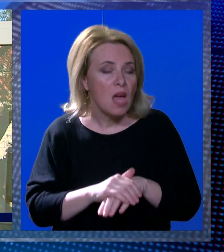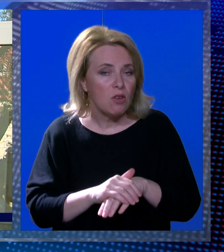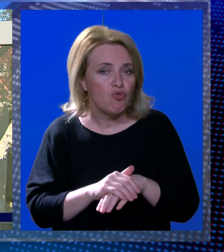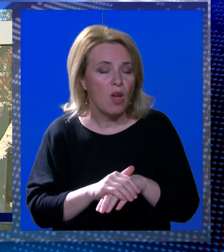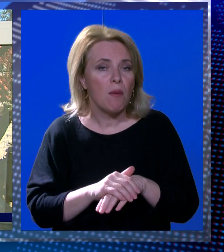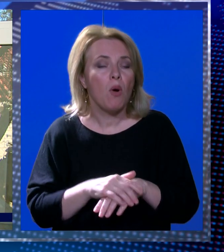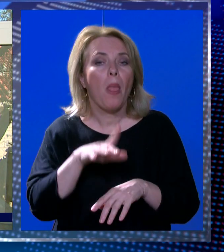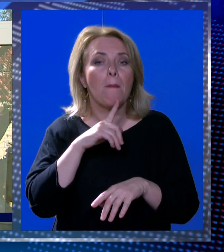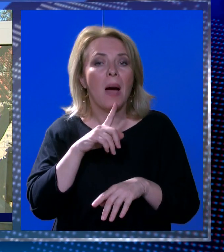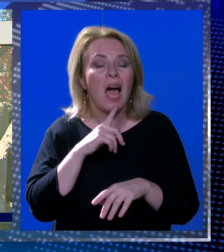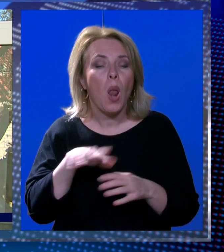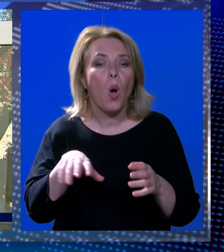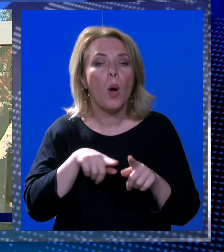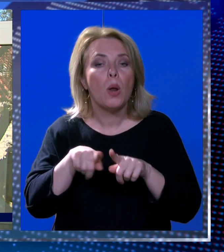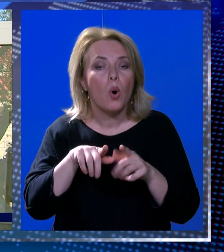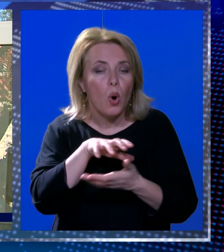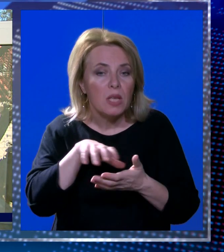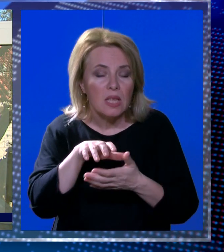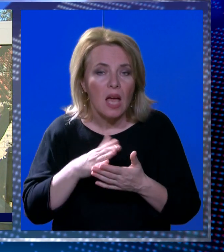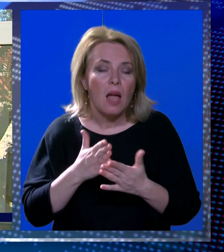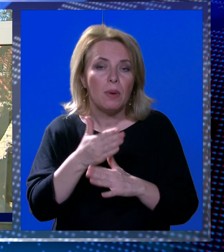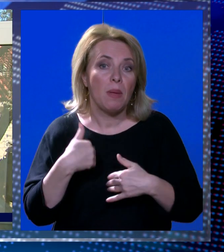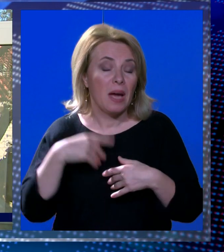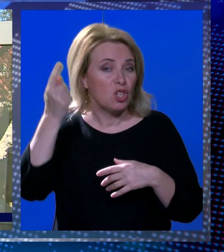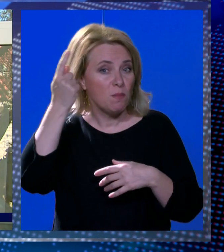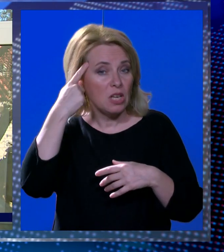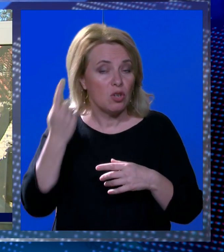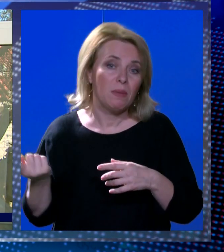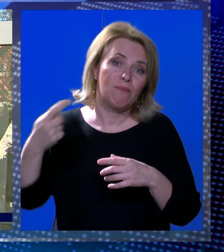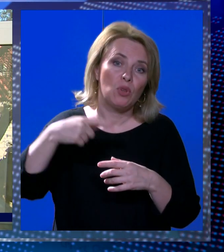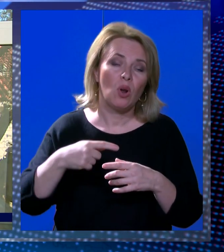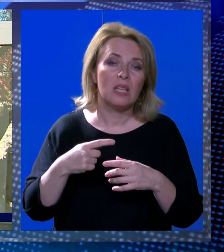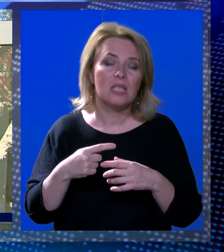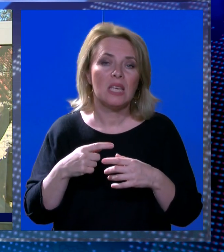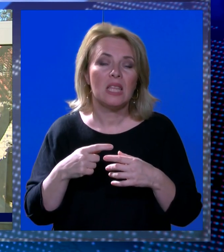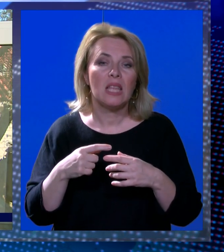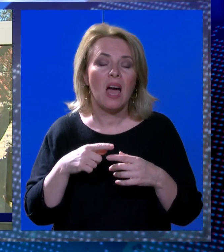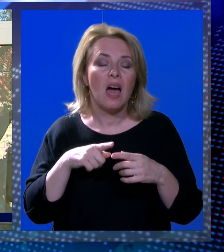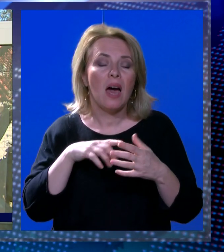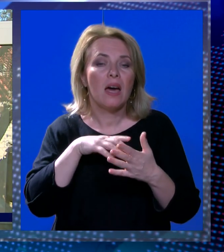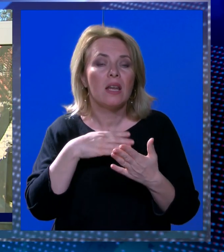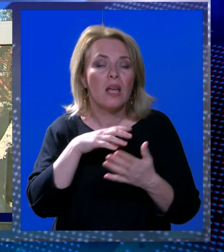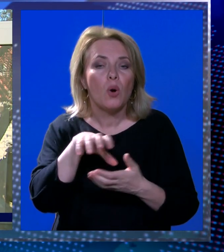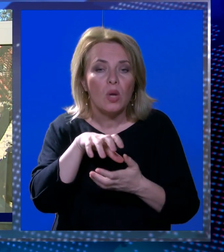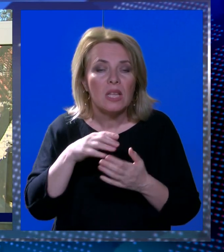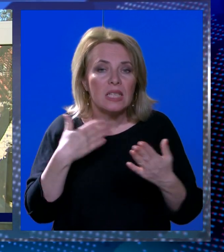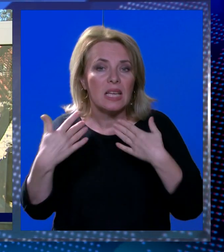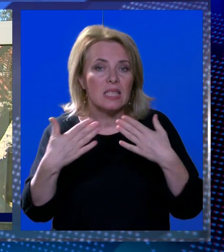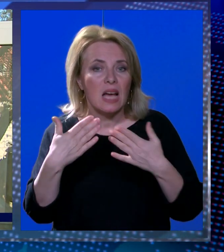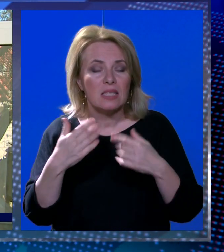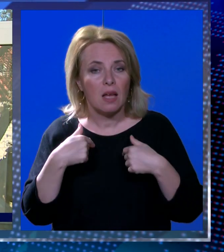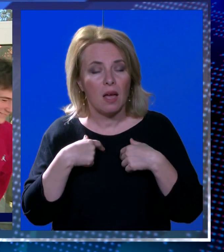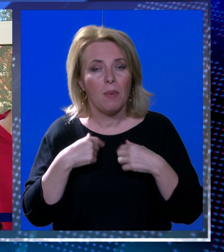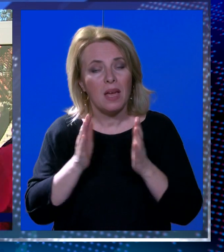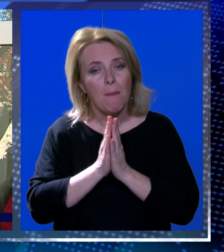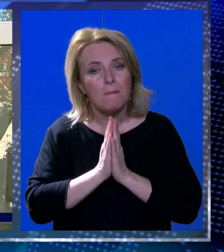primjećujemo i da jako malo roditelja, po našem mišljenju, dolazi na roditeljske sastanke, pa evo i